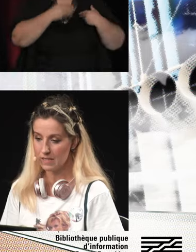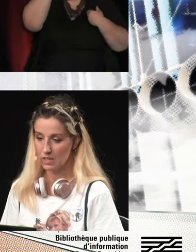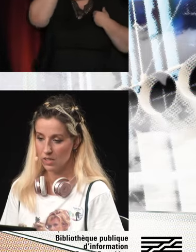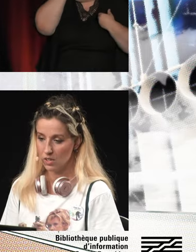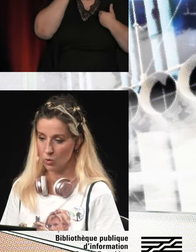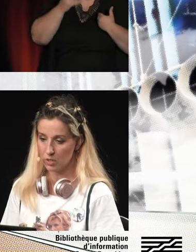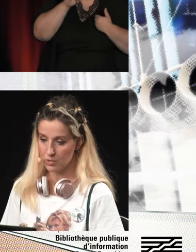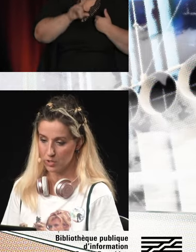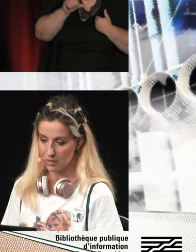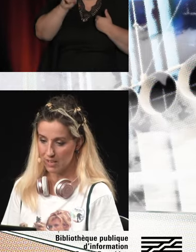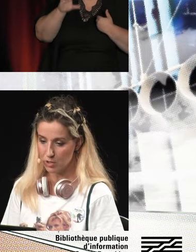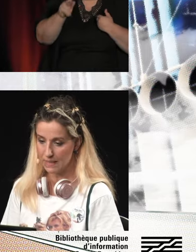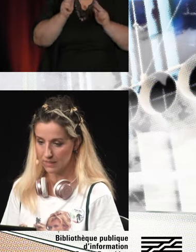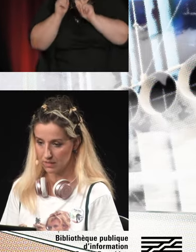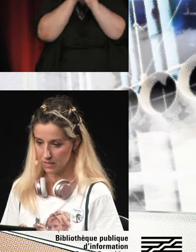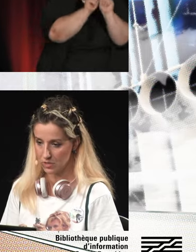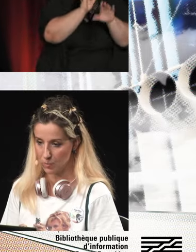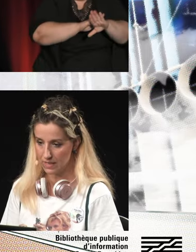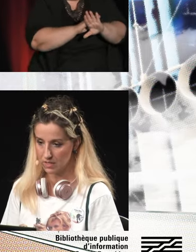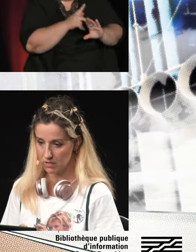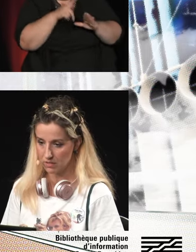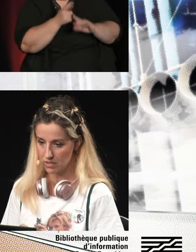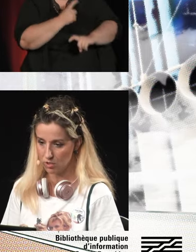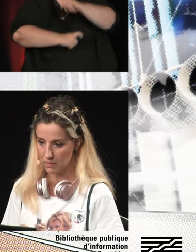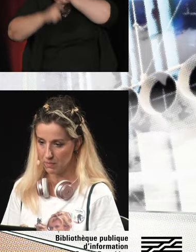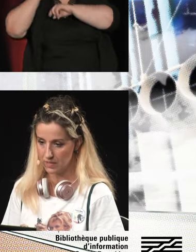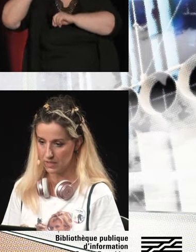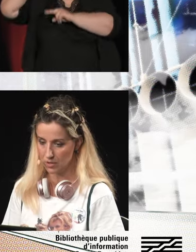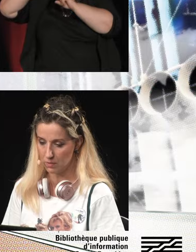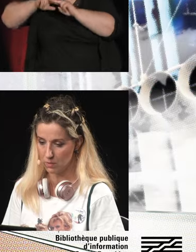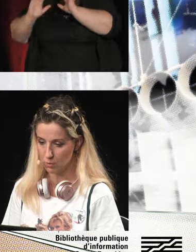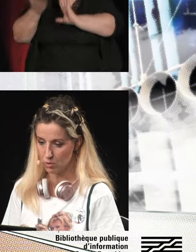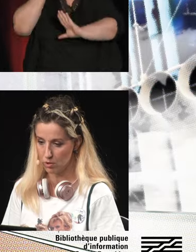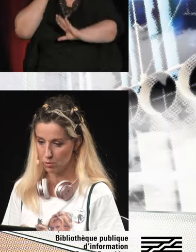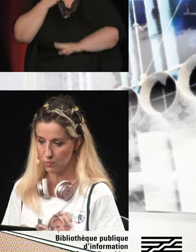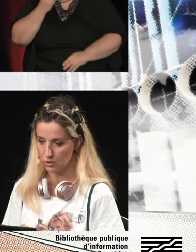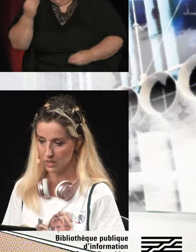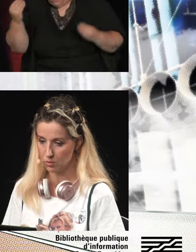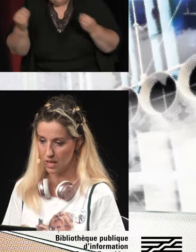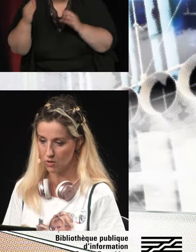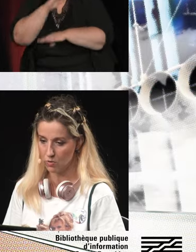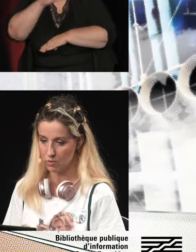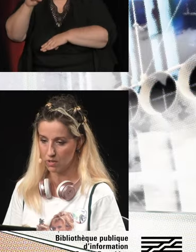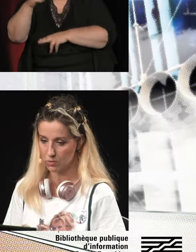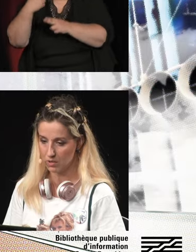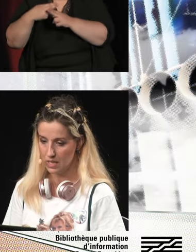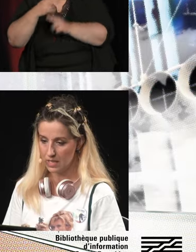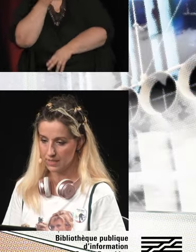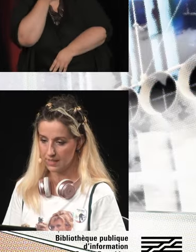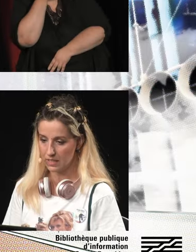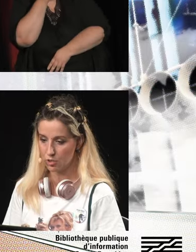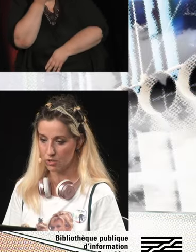Tintin au Tibet. On commence dans un flashback qui se passe, si je ne dis pas de bêtises, dans l'album du Lotus Bleu, qui est donc la rencontre